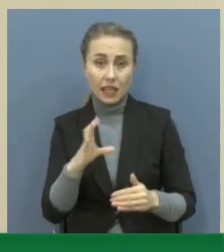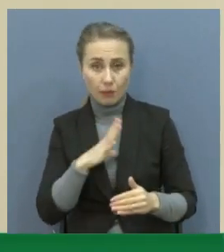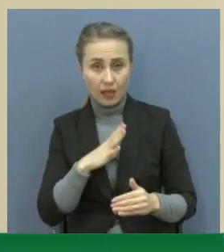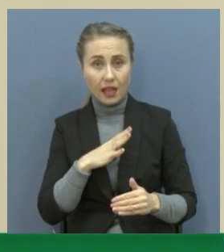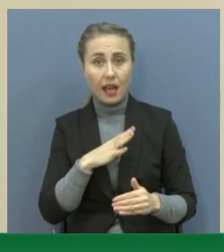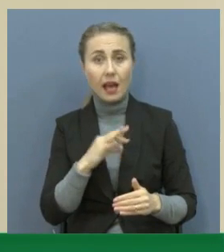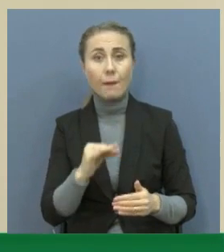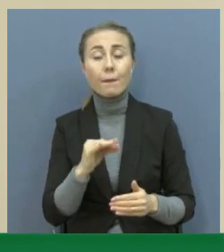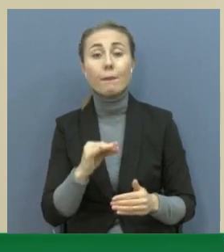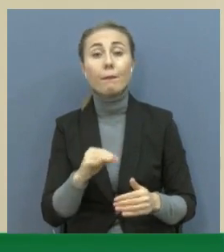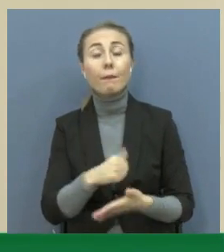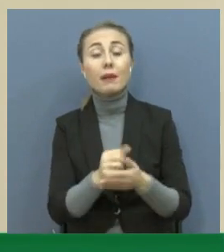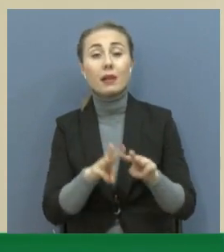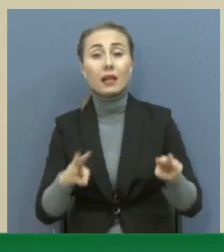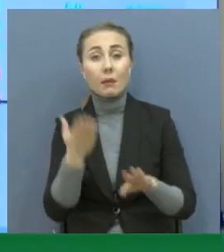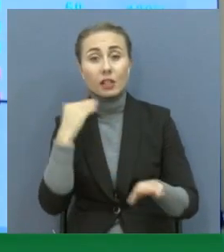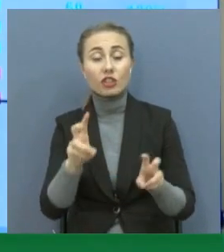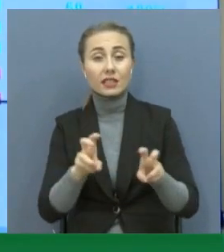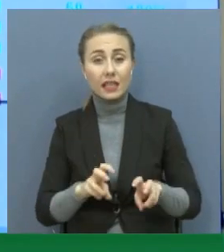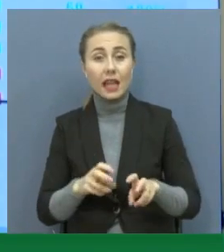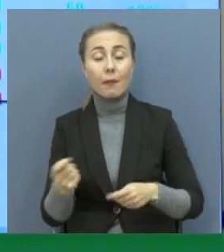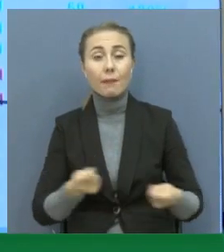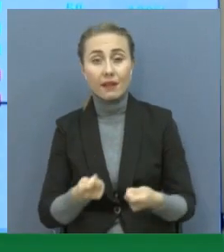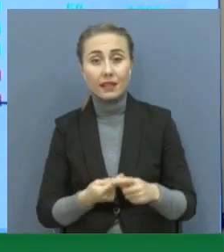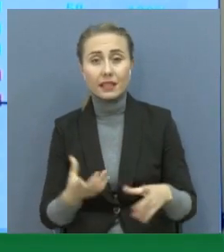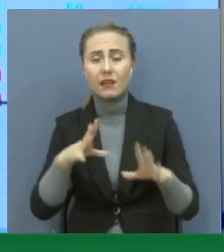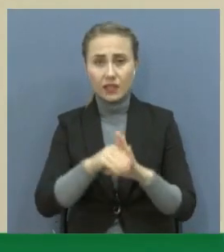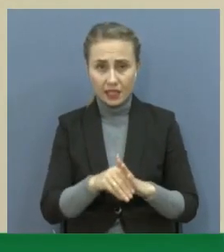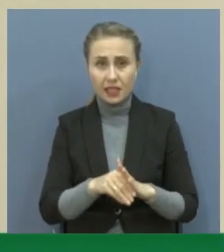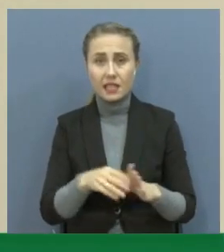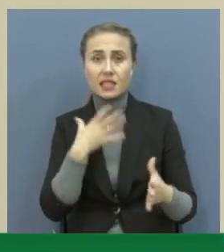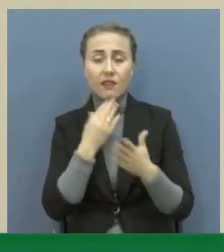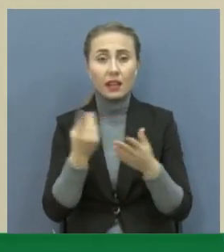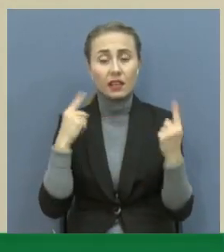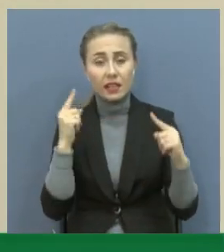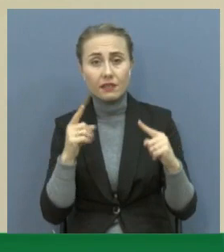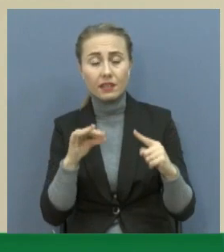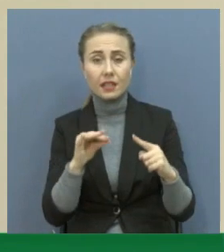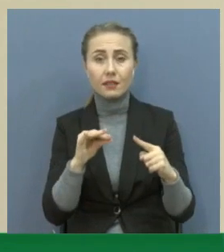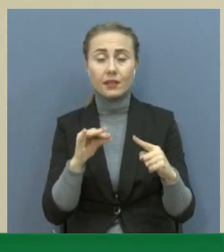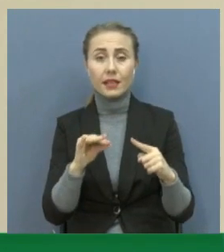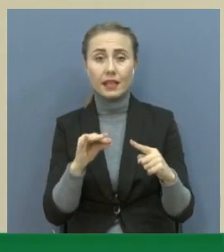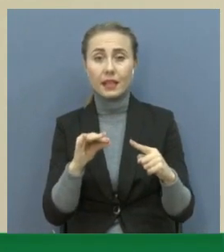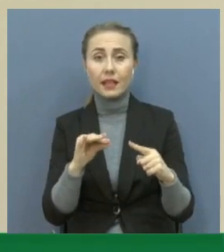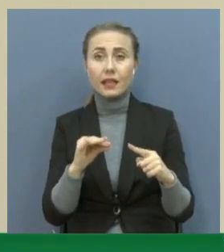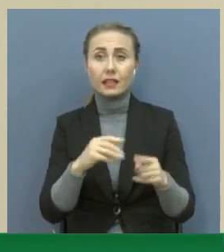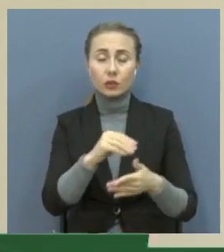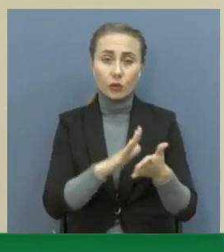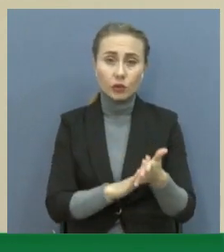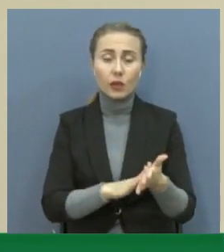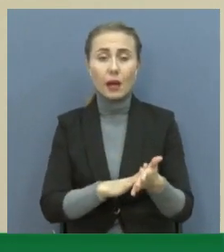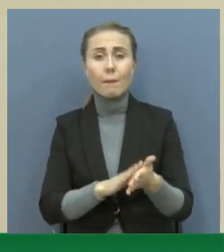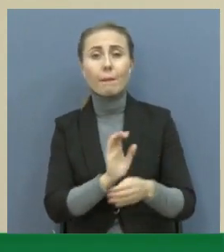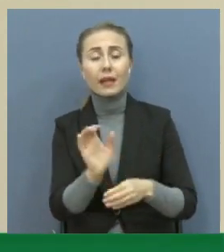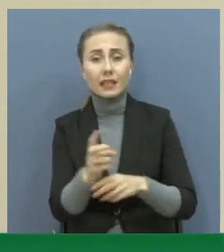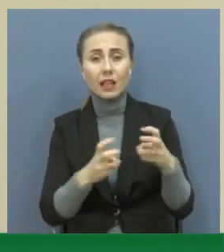отмечена премьер-министром на прошедшем заседании правительства. Пандемия внесла свои коррективы в структуру промышленного производства в виде